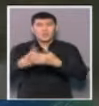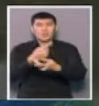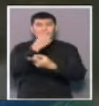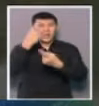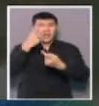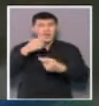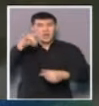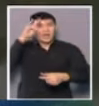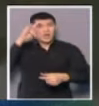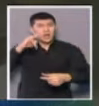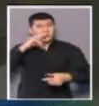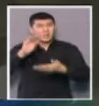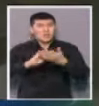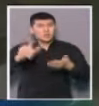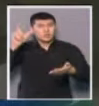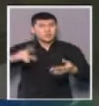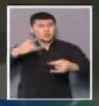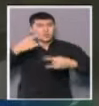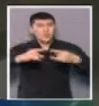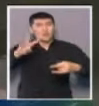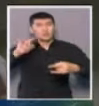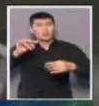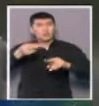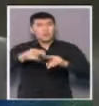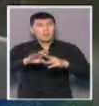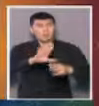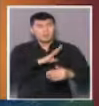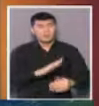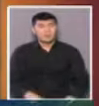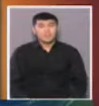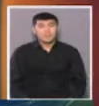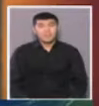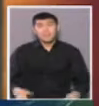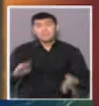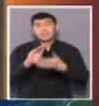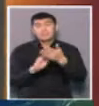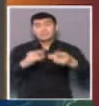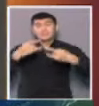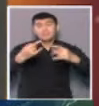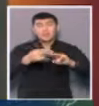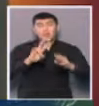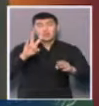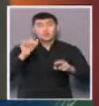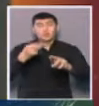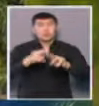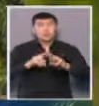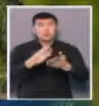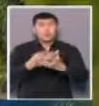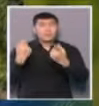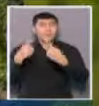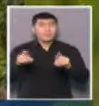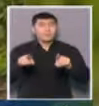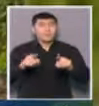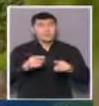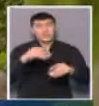бірінші қазақ тележурналисі де Нұртілеу Иманғалиұлы болатын. Телевизияға тілеуі бөлек Нұртілеудің өзгелер